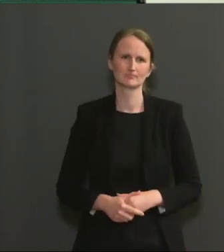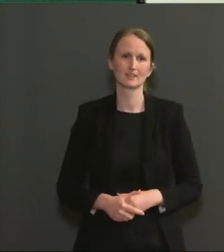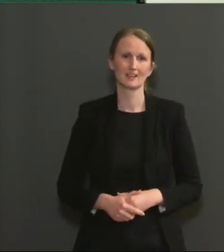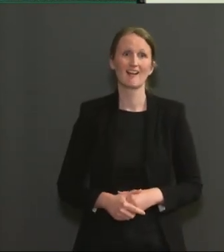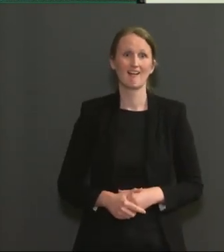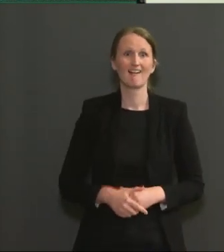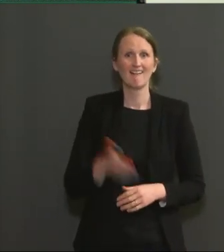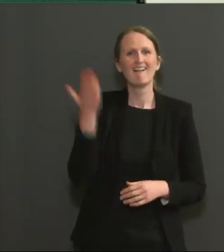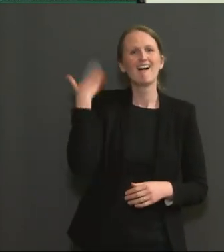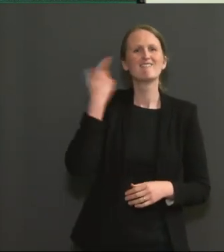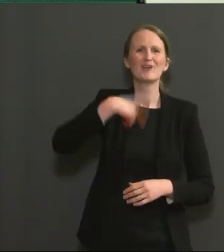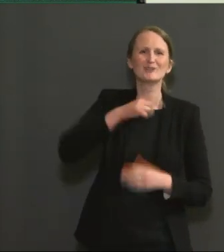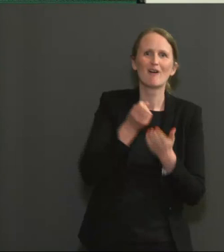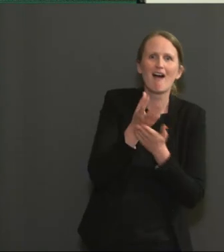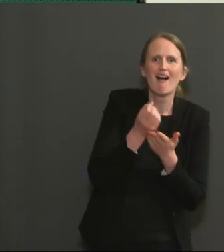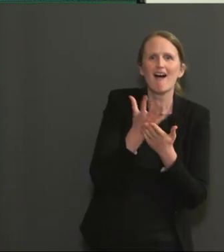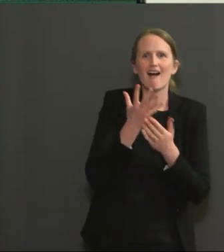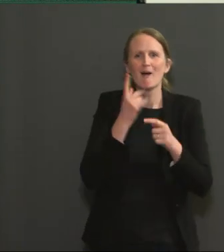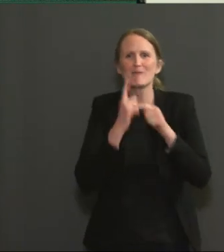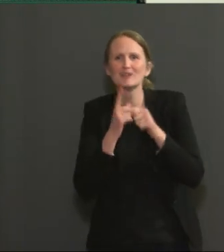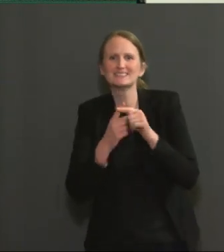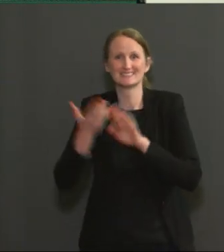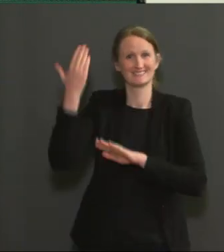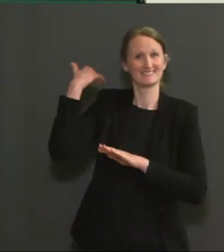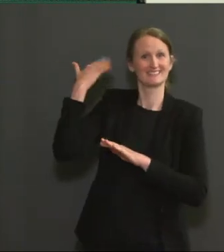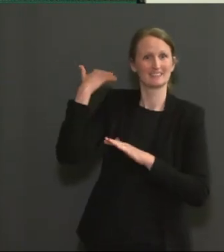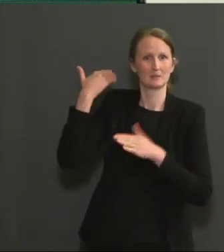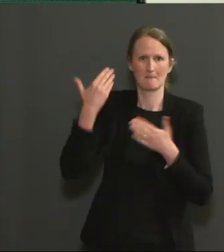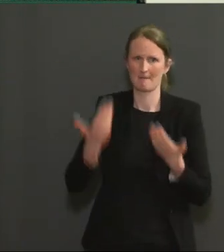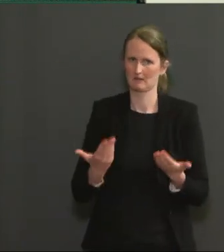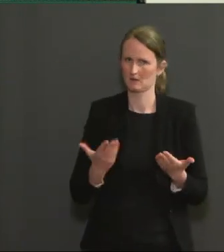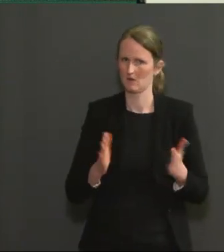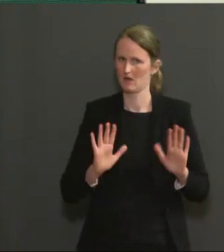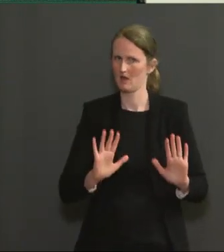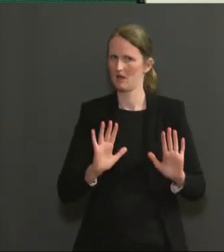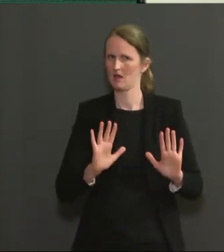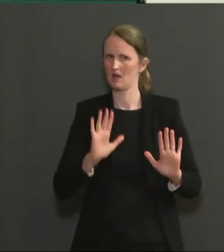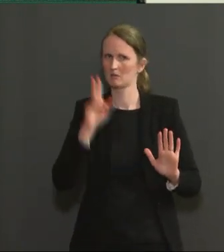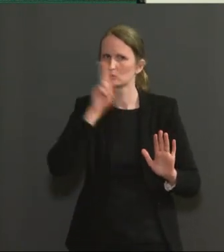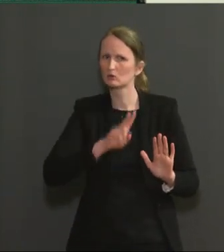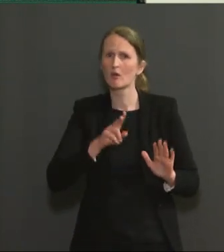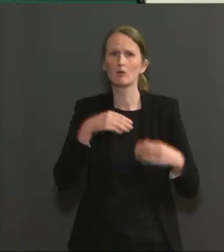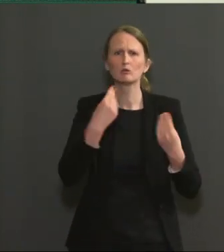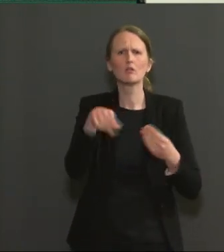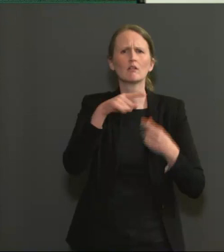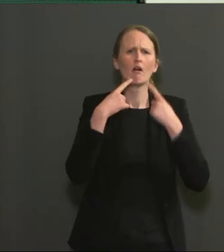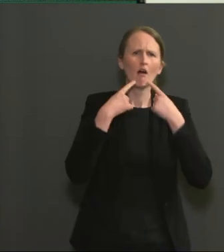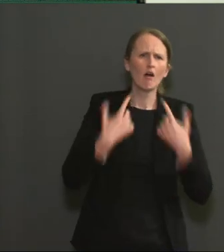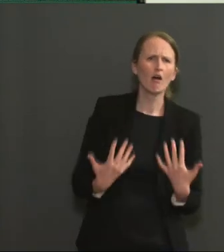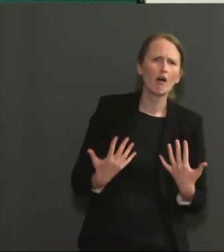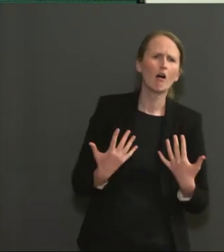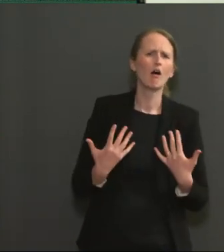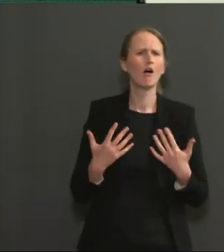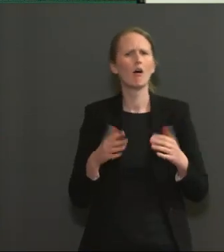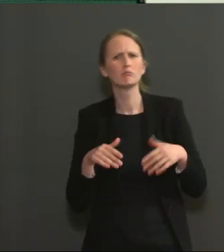bien clair que celles qu'on vous donnait les derniers temps ce n pas une raison pour se décourager il est possible que ceci soit un phénomène